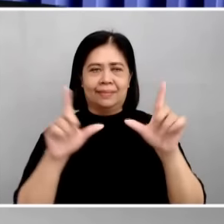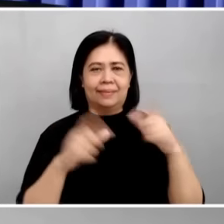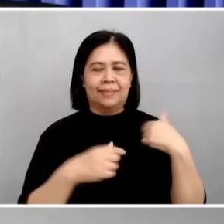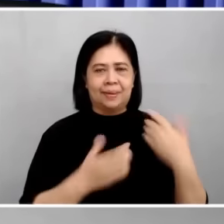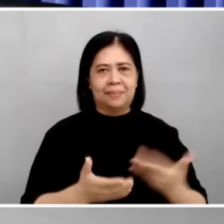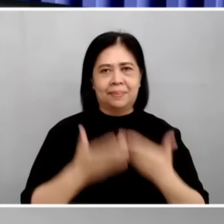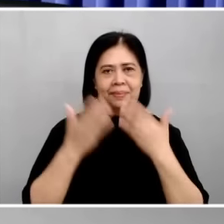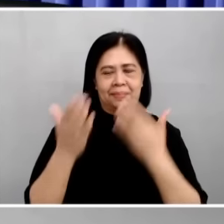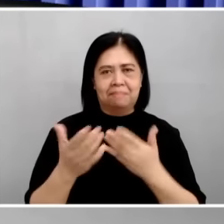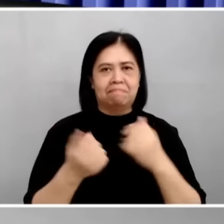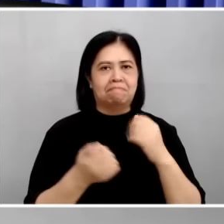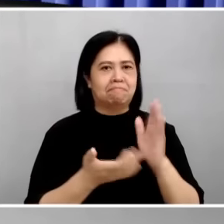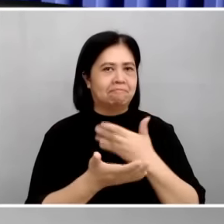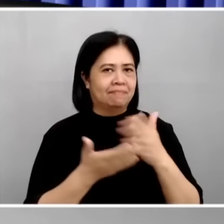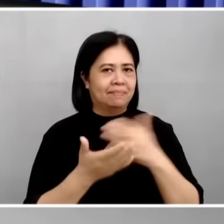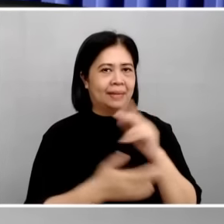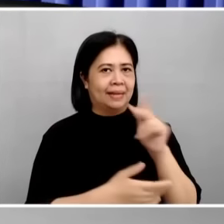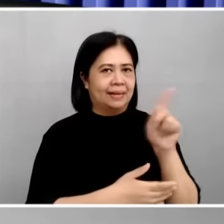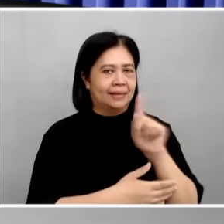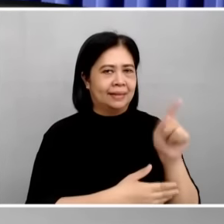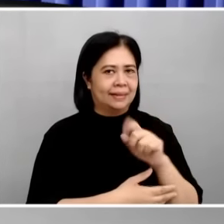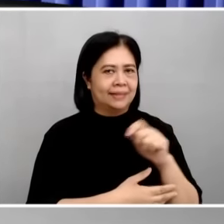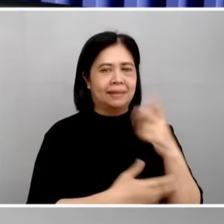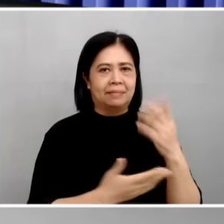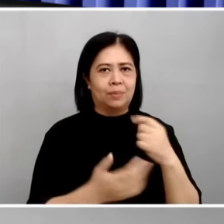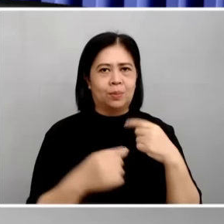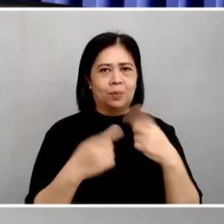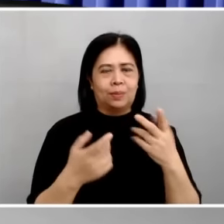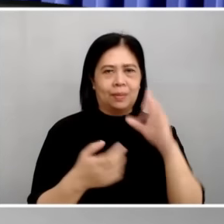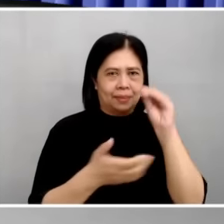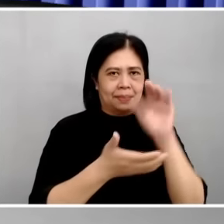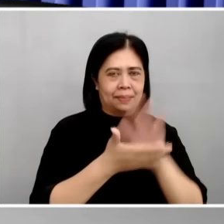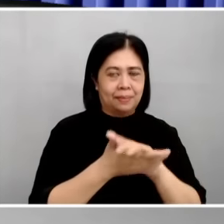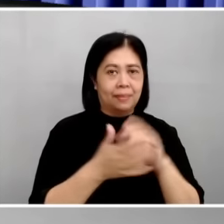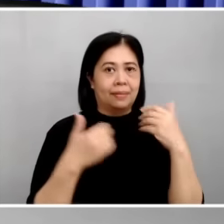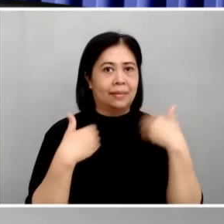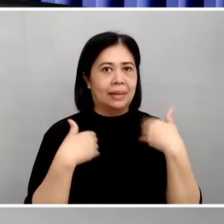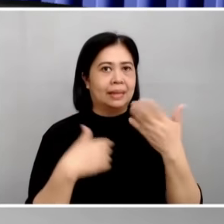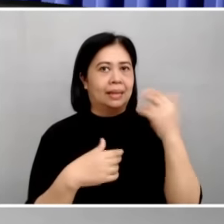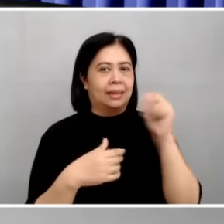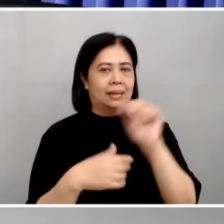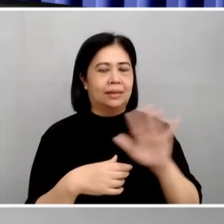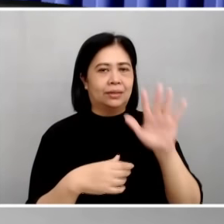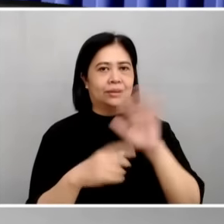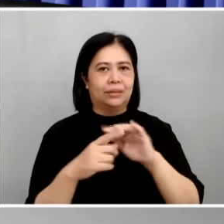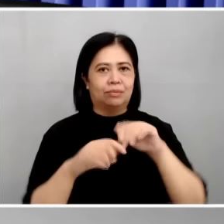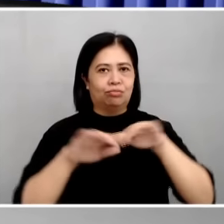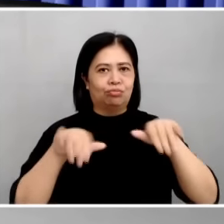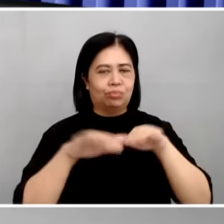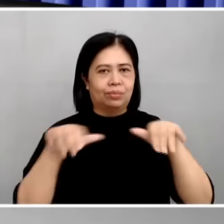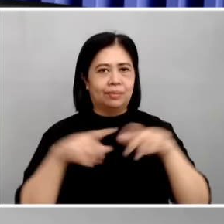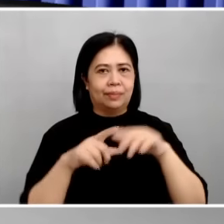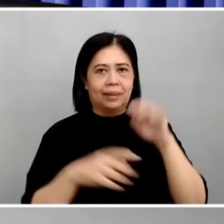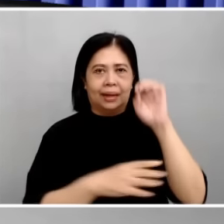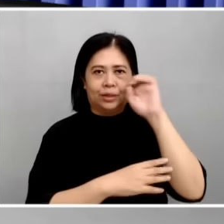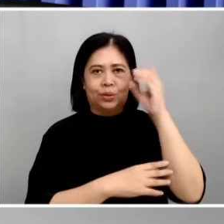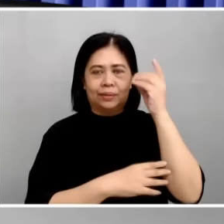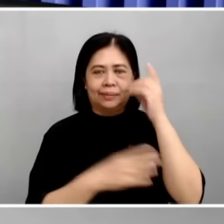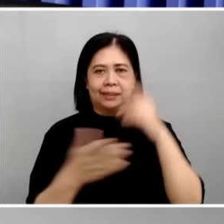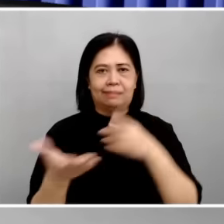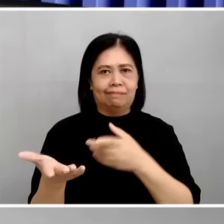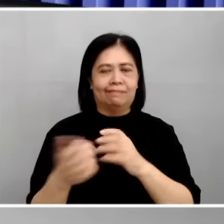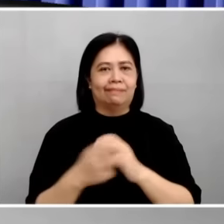KZ Dandingan at TJ Monterde, habang may panawagan naman ang dating Asian Games swimmer na si Enchong D.